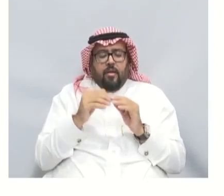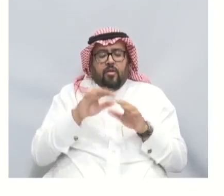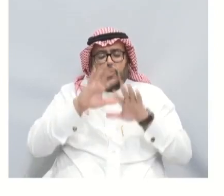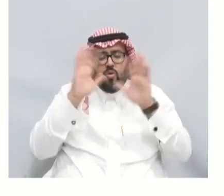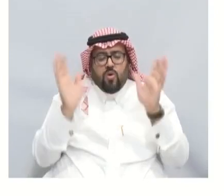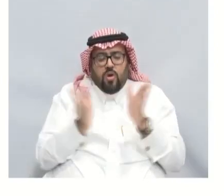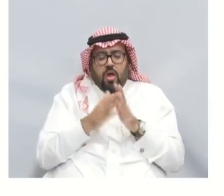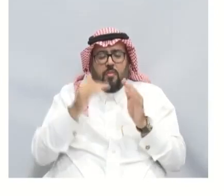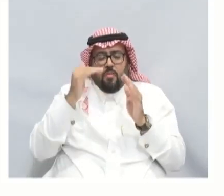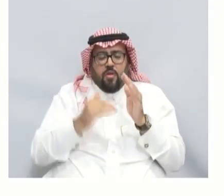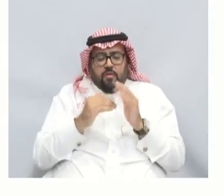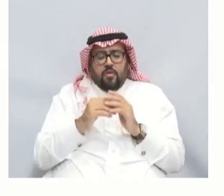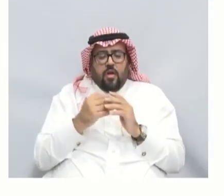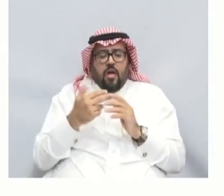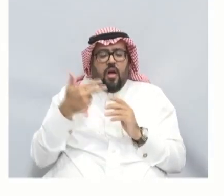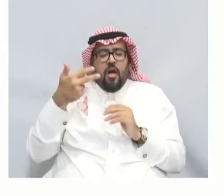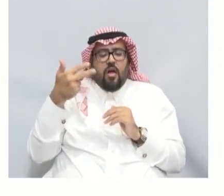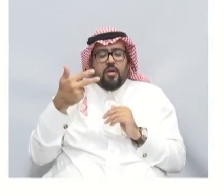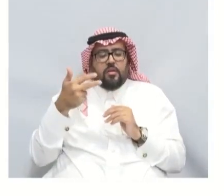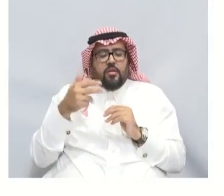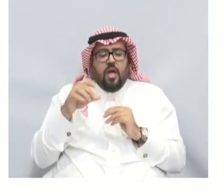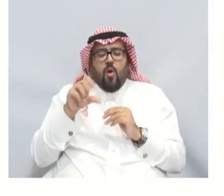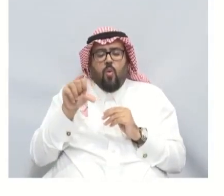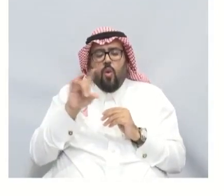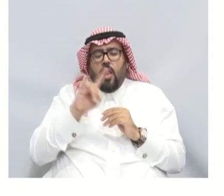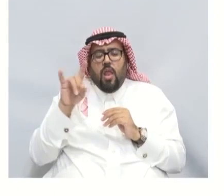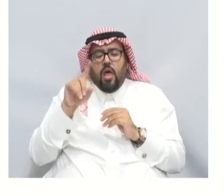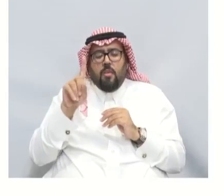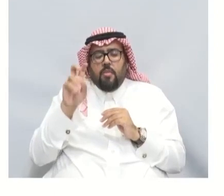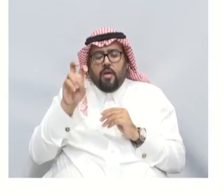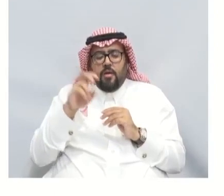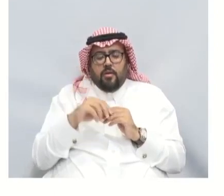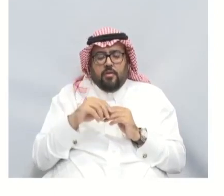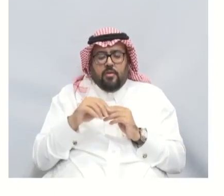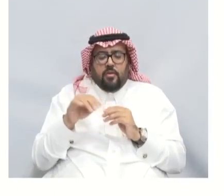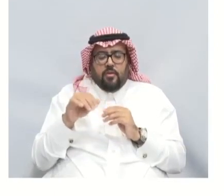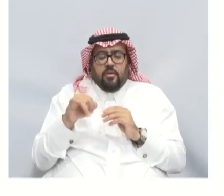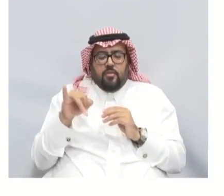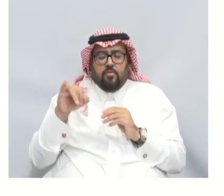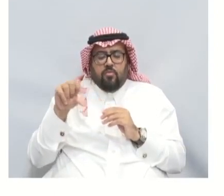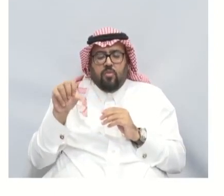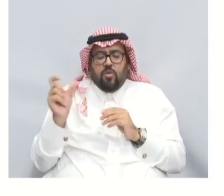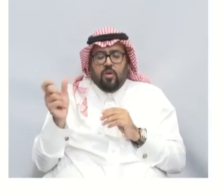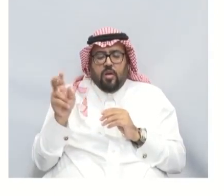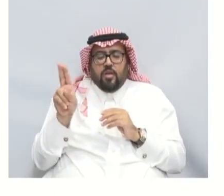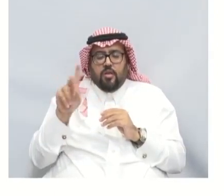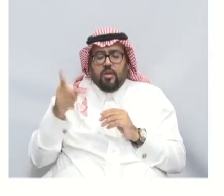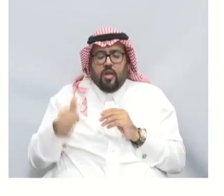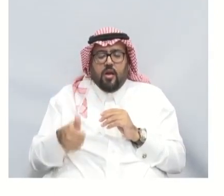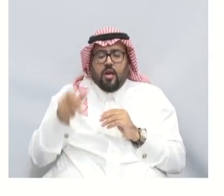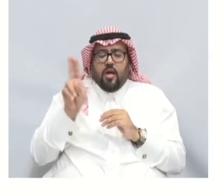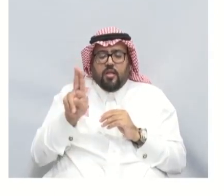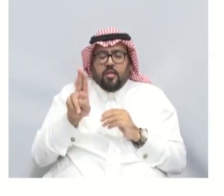جميعها منخفض الغاز واللابة. أيضا مونترات عام 1995